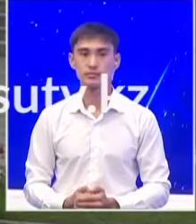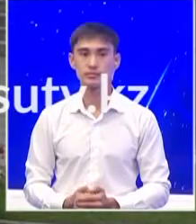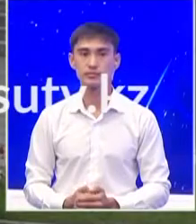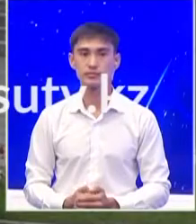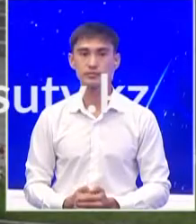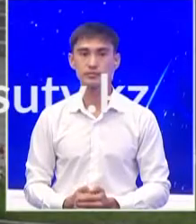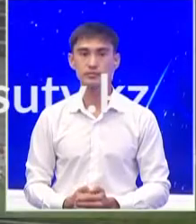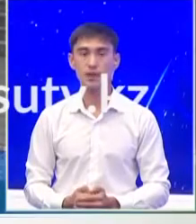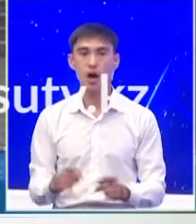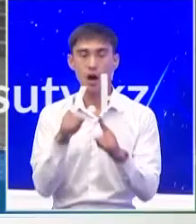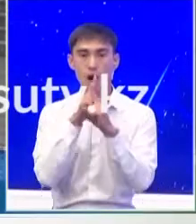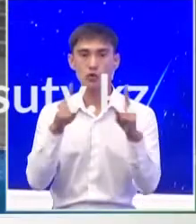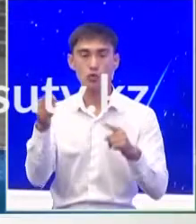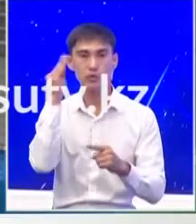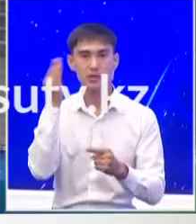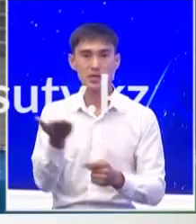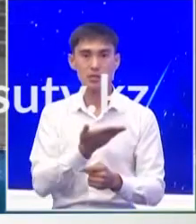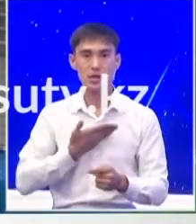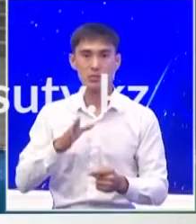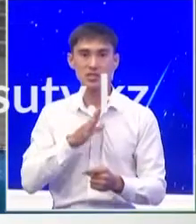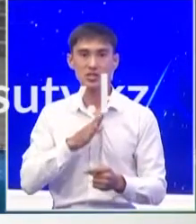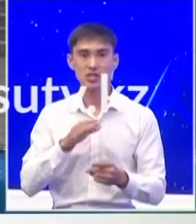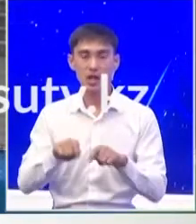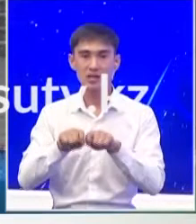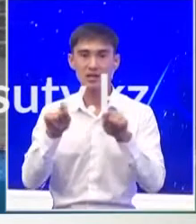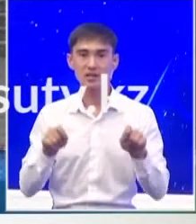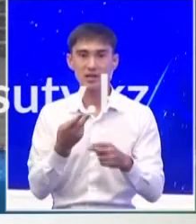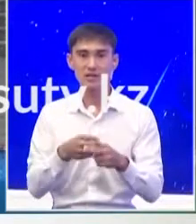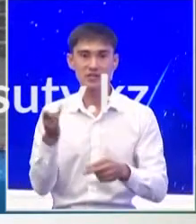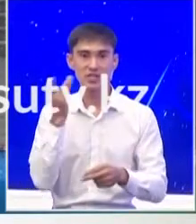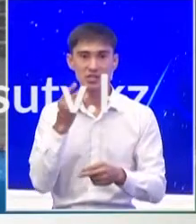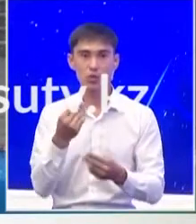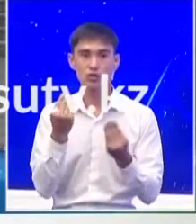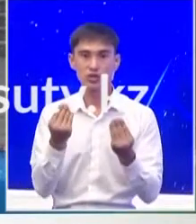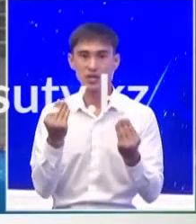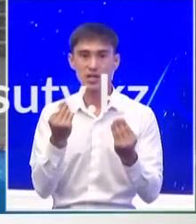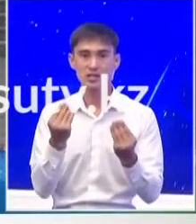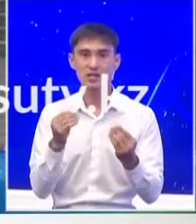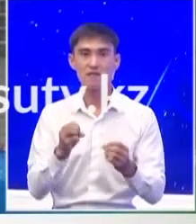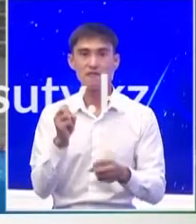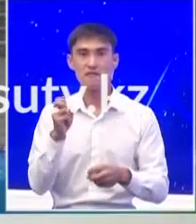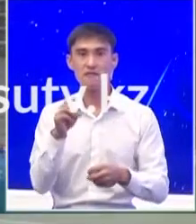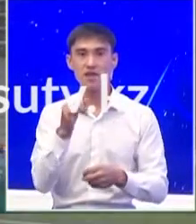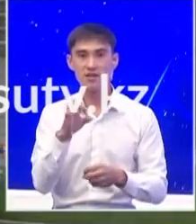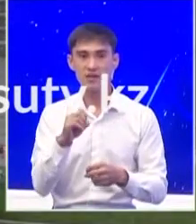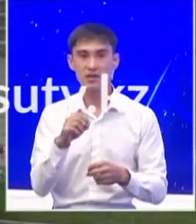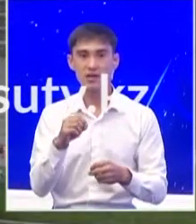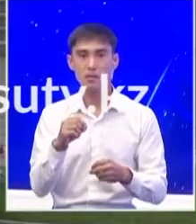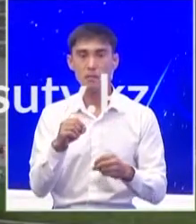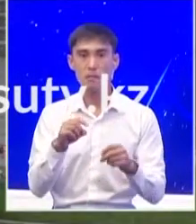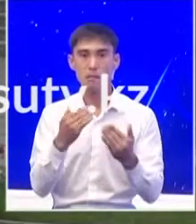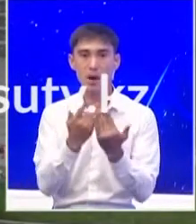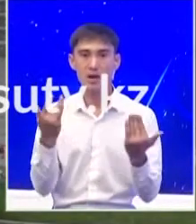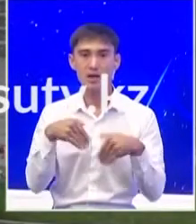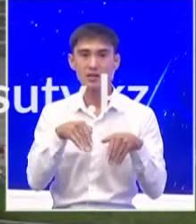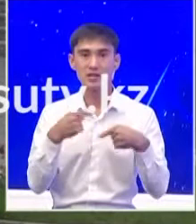ответственность. Особое впечатление на меня произвела церемония открытия. Это всегда очень зрелищно. Фейерверки, парад, концертные и